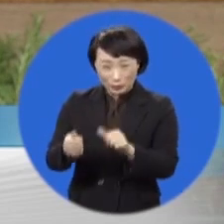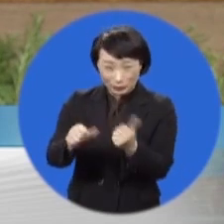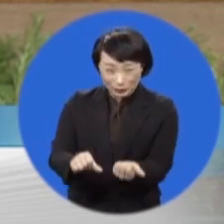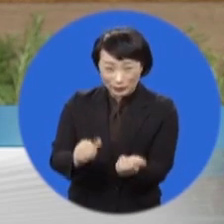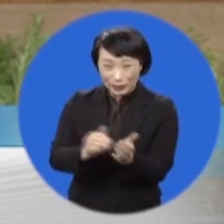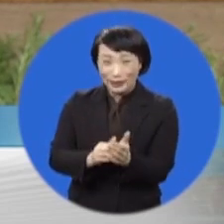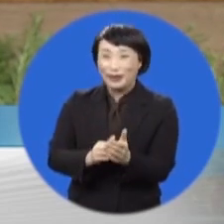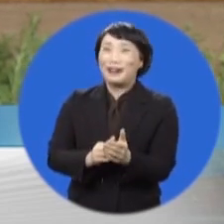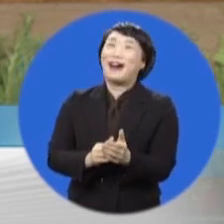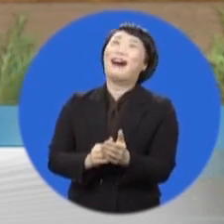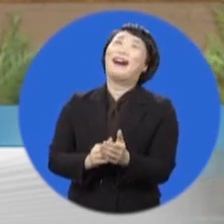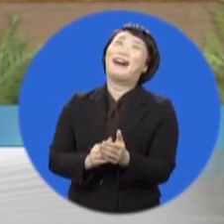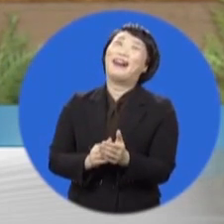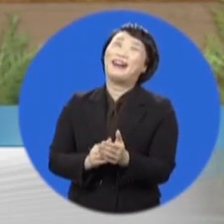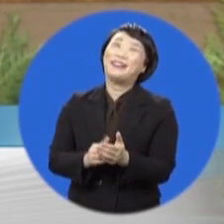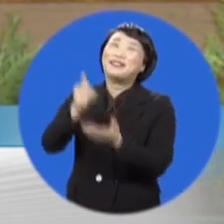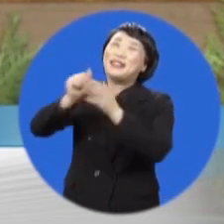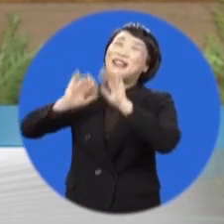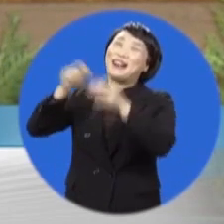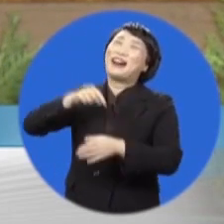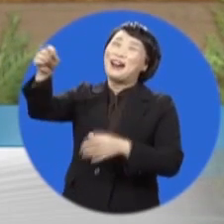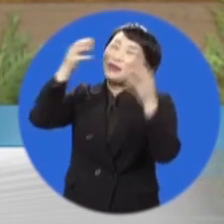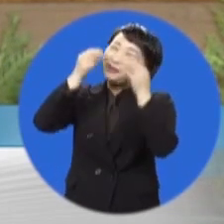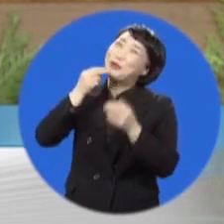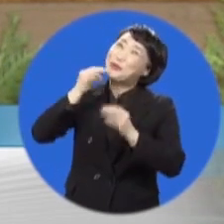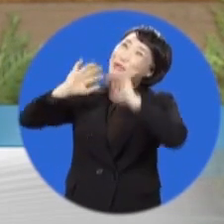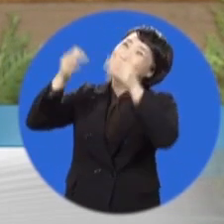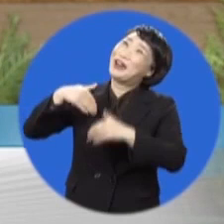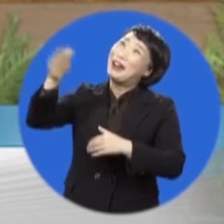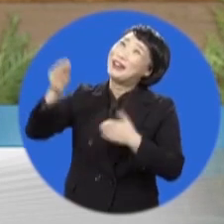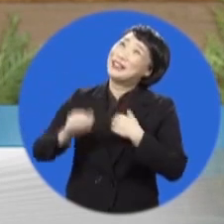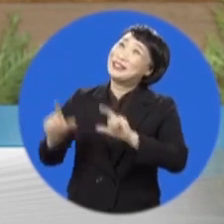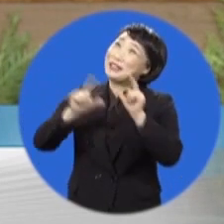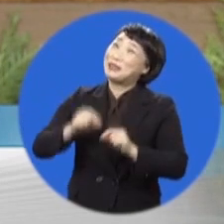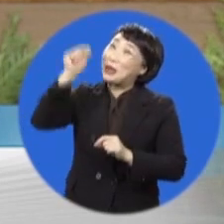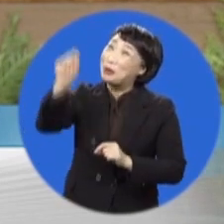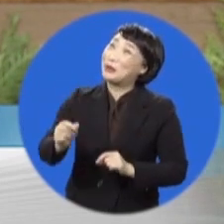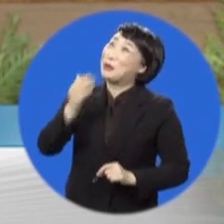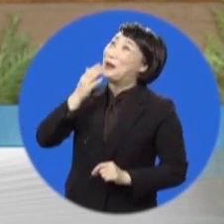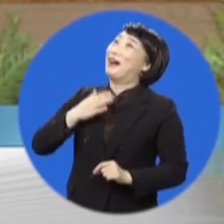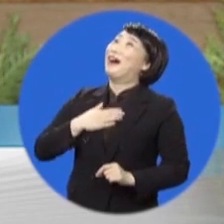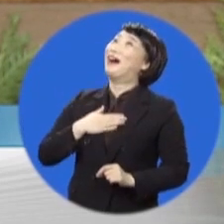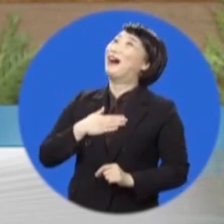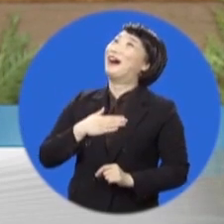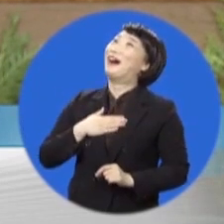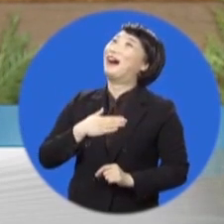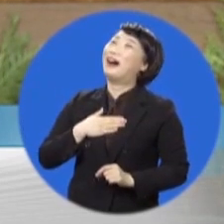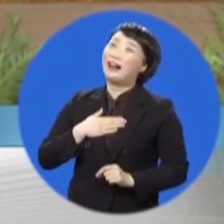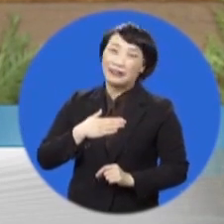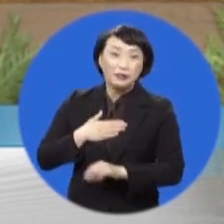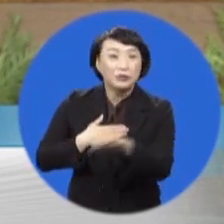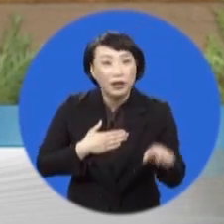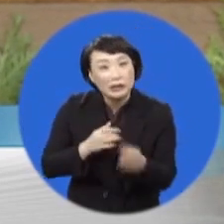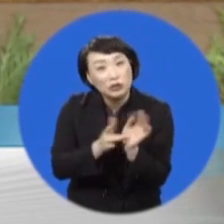하면 남 취미 나라가 고통없는 충북의 더 향이 살 것이다 이는 누계